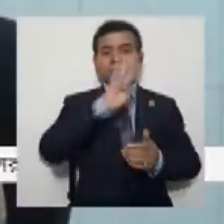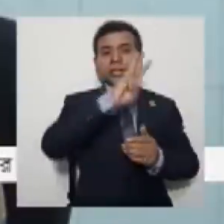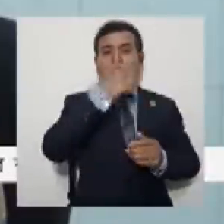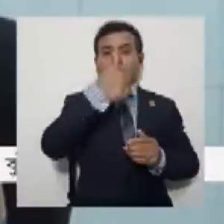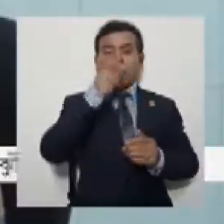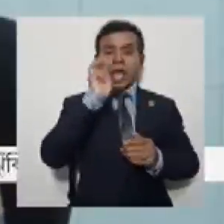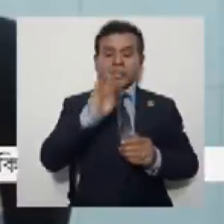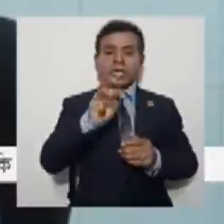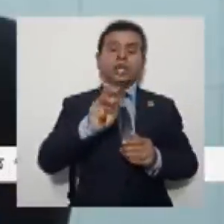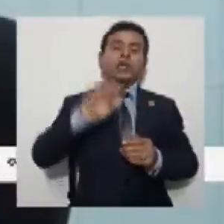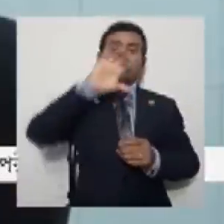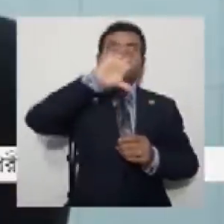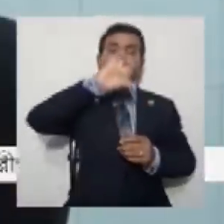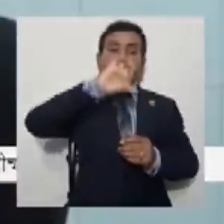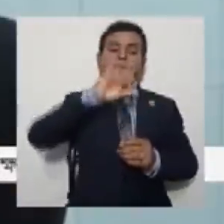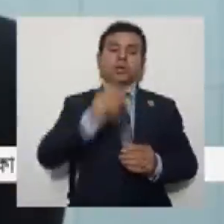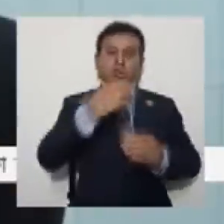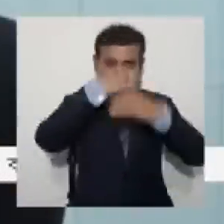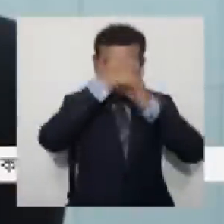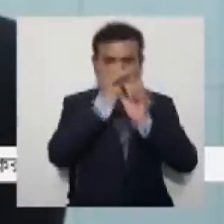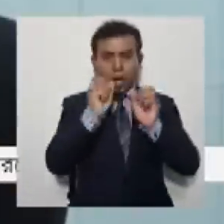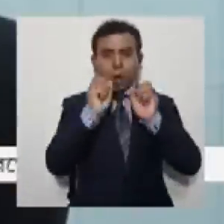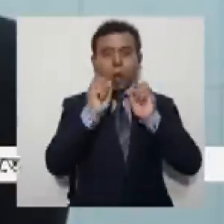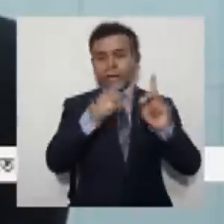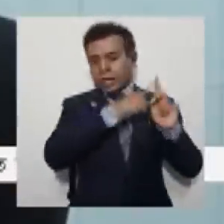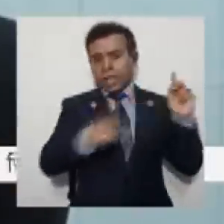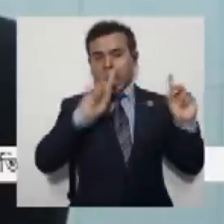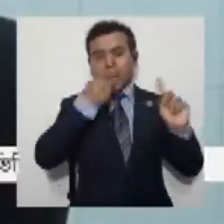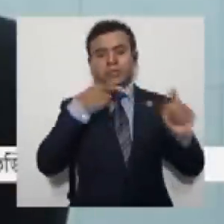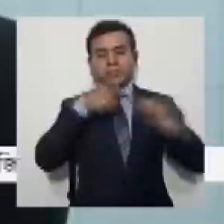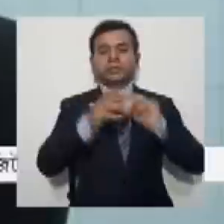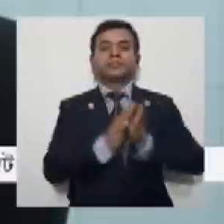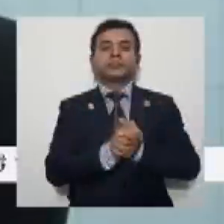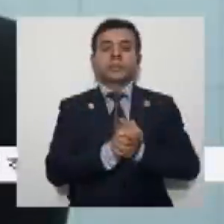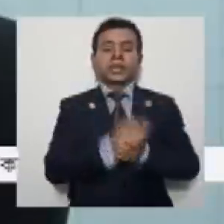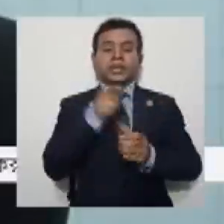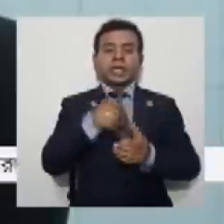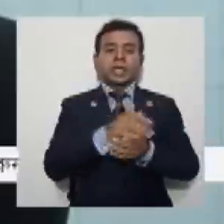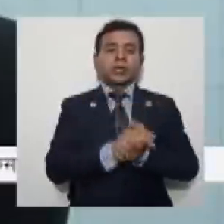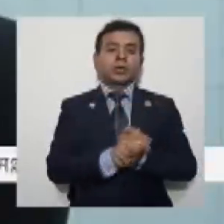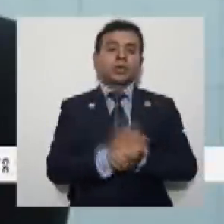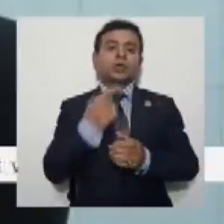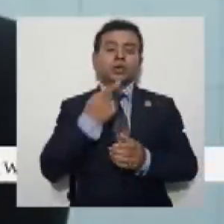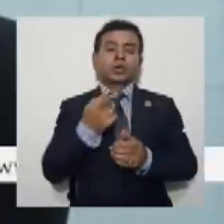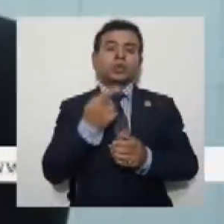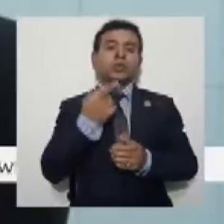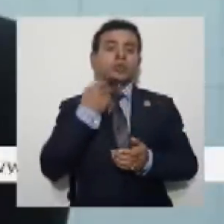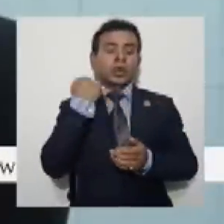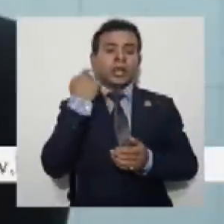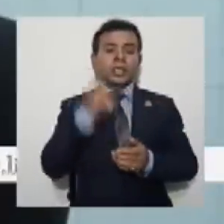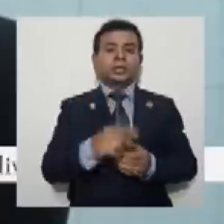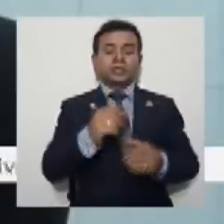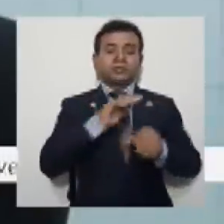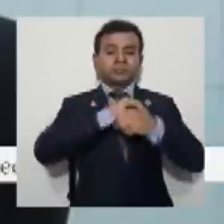আমি এবার যে রোগীরা মৃত্যু যে আক্রান্ত ব্যক্তিরা মৃত্যুবরণ করেছেন তাদের বিধি আত্মার শান্তি কামনা করছি এবং